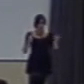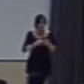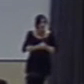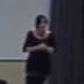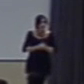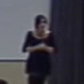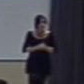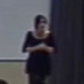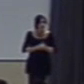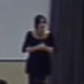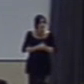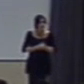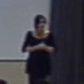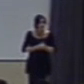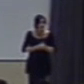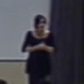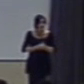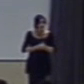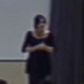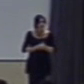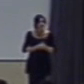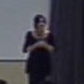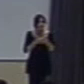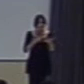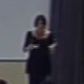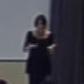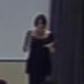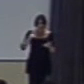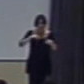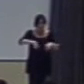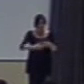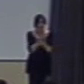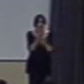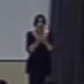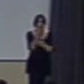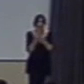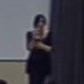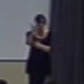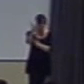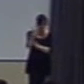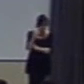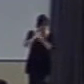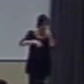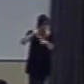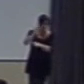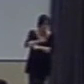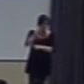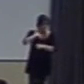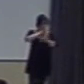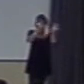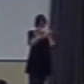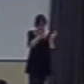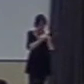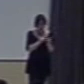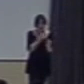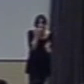Dit això, voldria afegir una altra cosa, fer-los saber que aquesta jornada serà enregistrada i recollida per tal de treure conclusions generant un document final